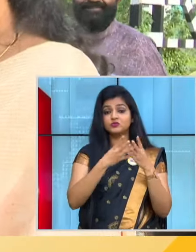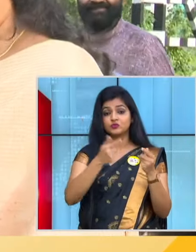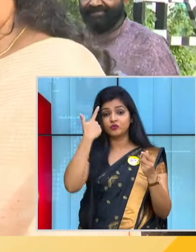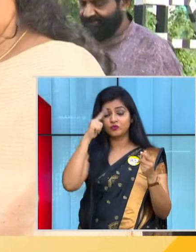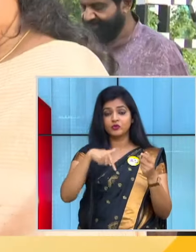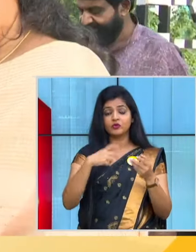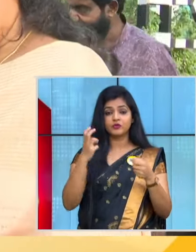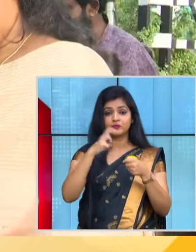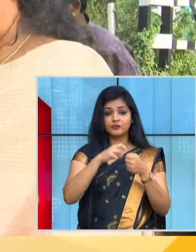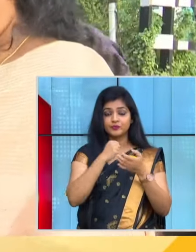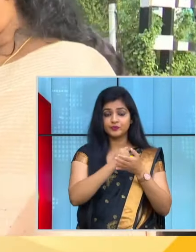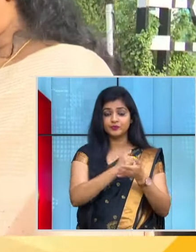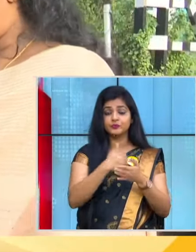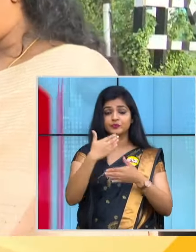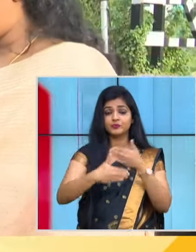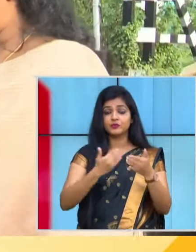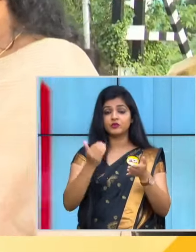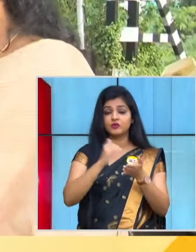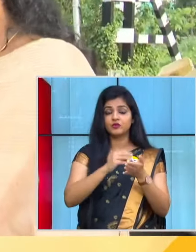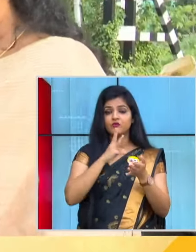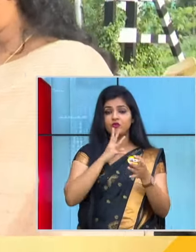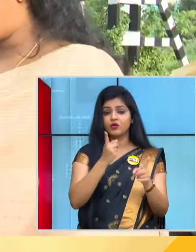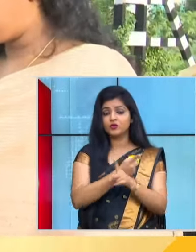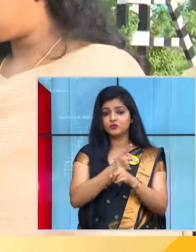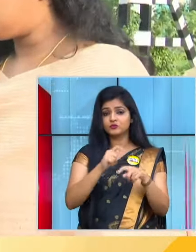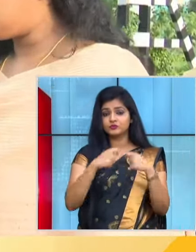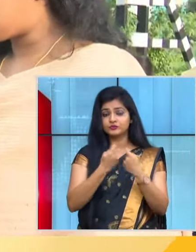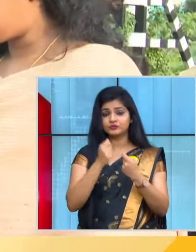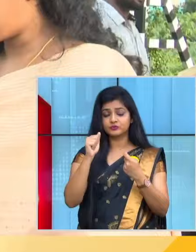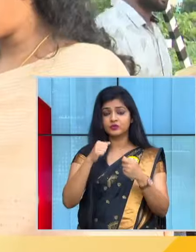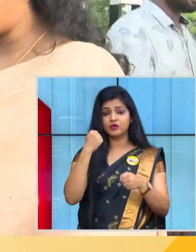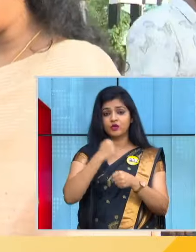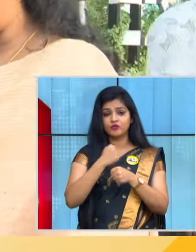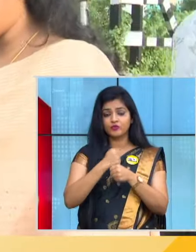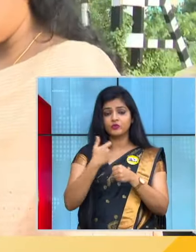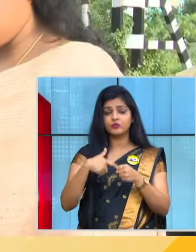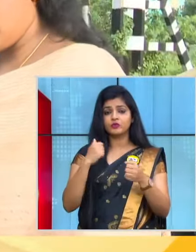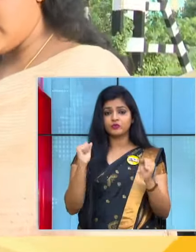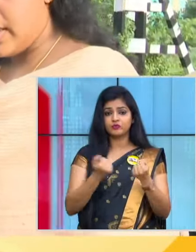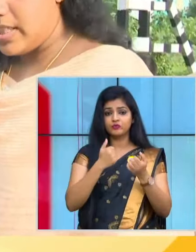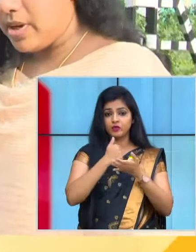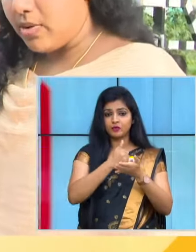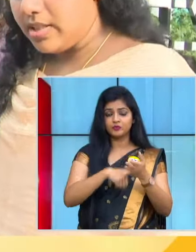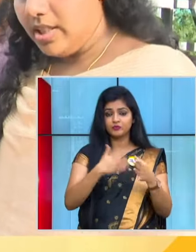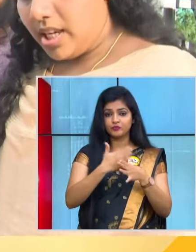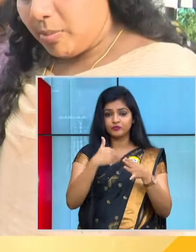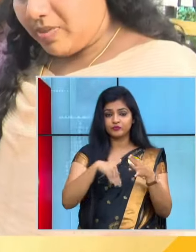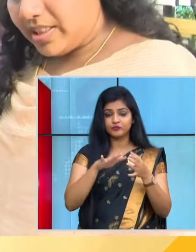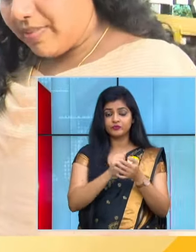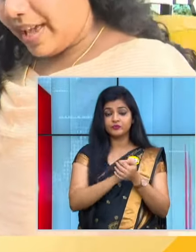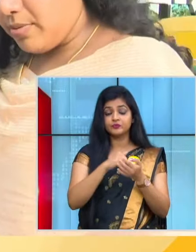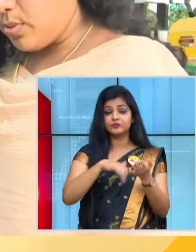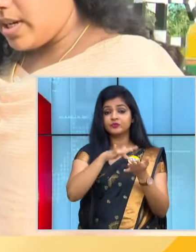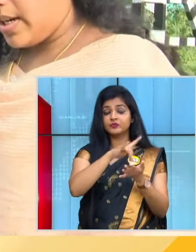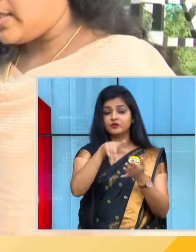ഇടപെടൽ തുടർച്ചയായി ഇവിടെ വാട്ടർ അതോറിറ്റിയുടെയും ഒക്കെ ഭാഗത്ത് നിന്ന്, സർക്കാരിൻ്റെയും ഭാഗത്ത് നിന്ന് നടന്നുകൊണ്ടിരിക്കുന്ന ഒരു സാഹചര്യമാണുള്ളത്. ഇപ്പോൾ